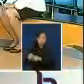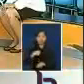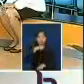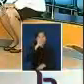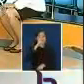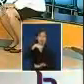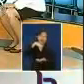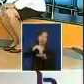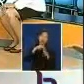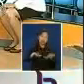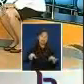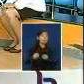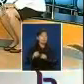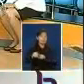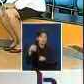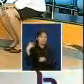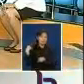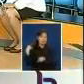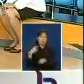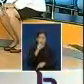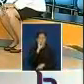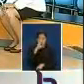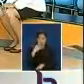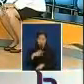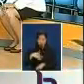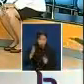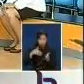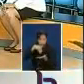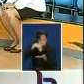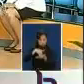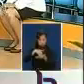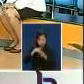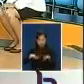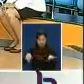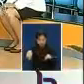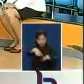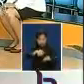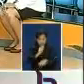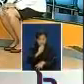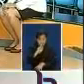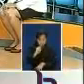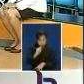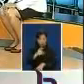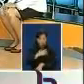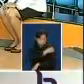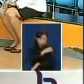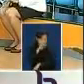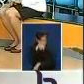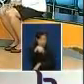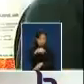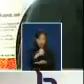าไปคิดที่ท่านทิพดีบอกว่าศูนย์เด็กเล็กเนี่ยกับมีความปลอดภัยกว่าก็มีกระทรวงมหาดไทยที่องค์กรปกครองท้องถิ่นเช่นอบต.เทศบาลเนี่ยก็จะ